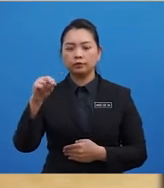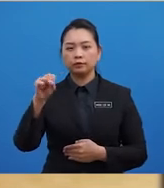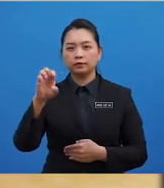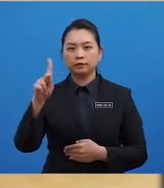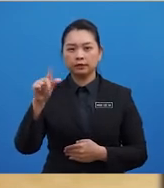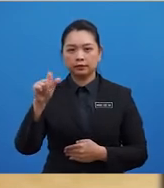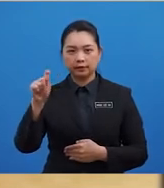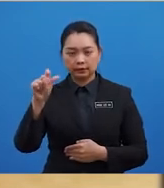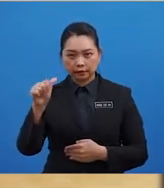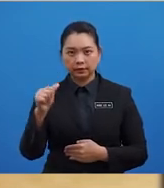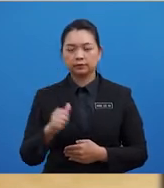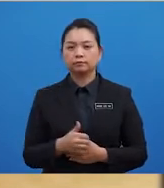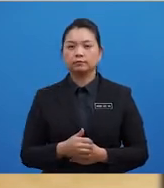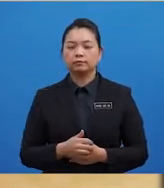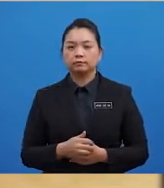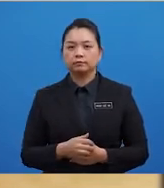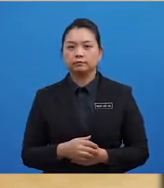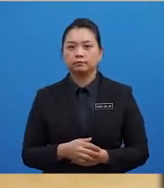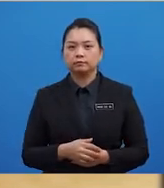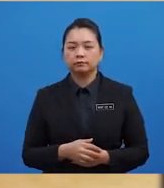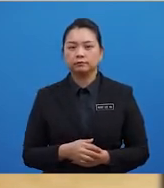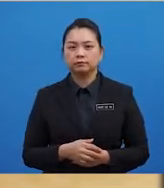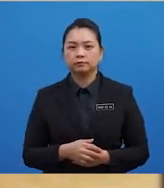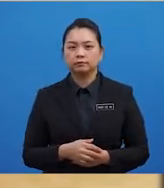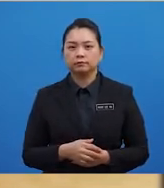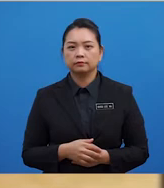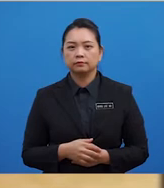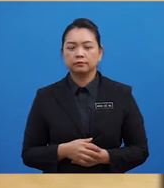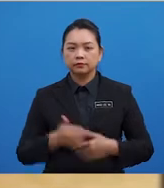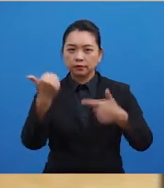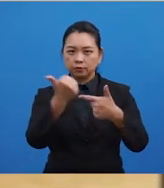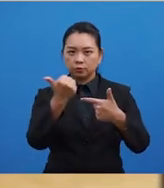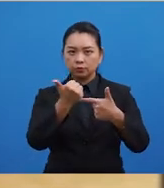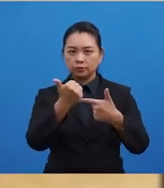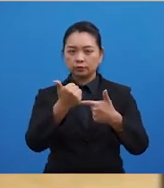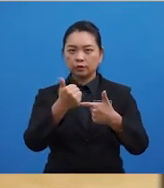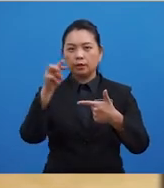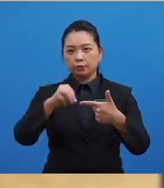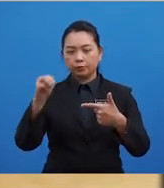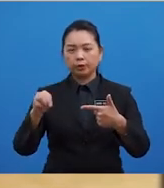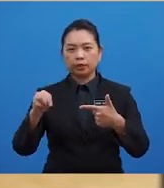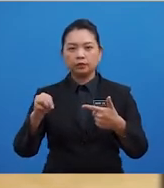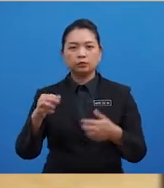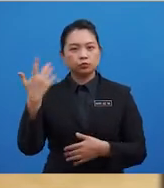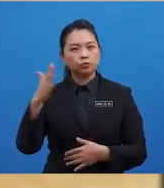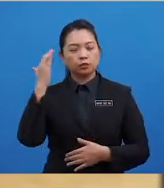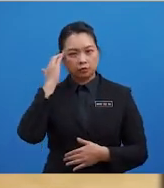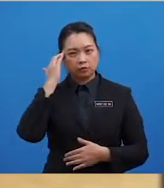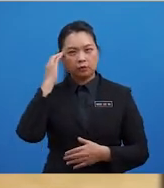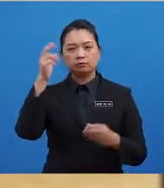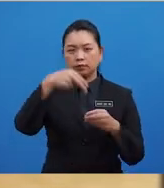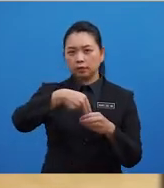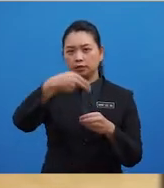bagi pentagon, heksagon, heptagon dan oktagon. Yang kedua, murid-murid sudah